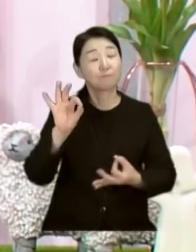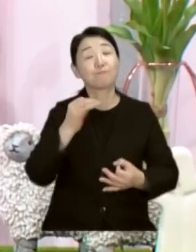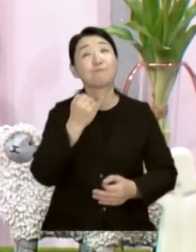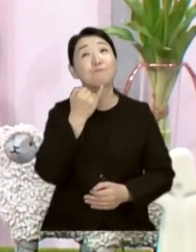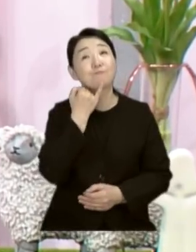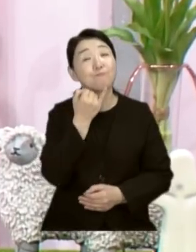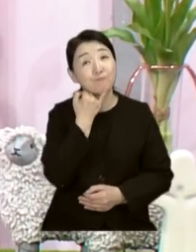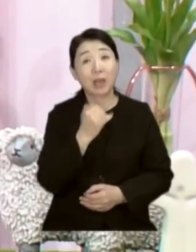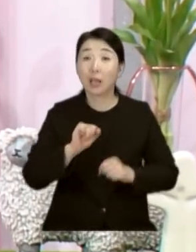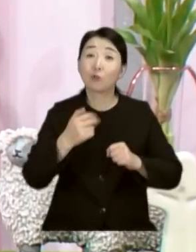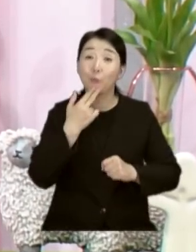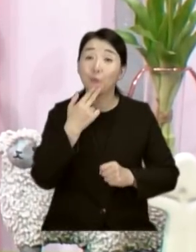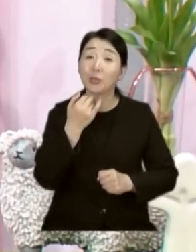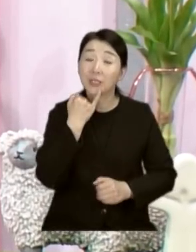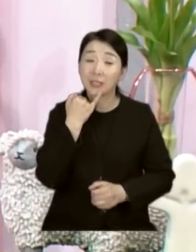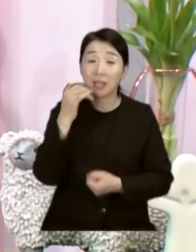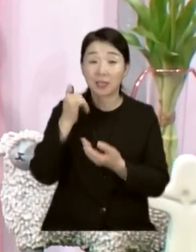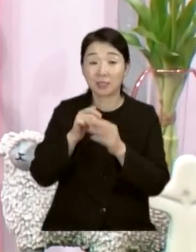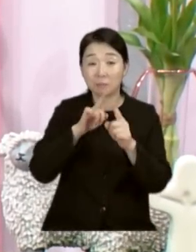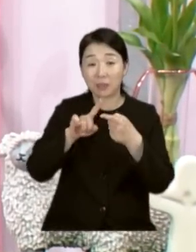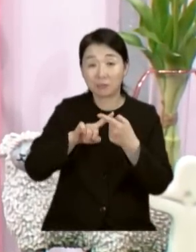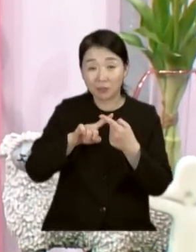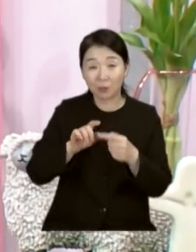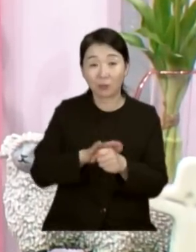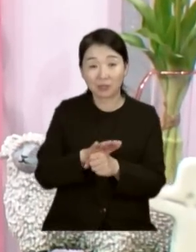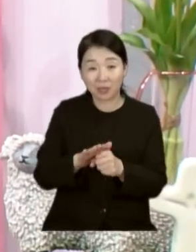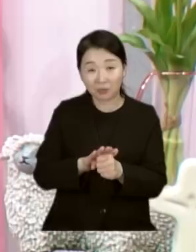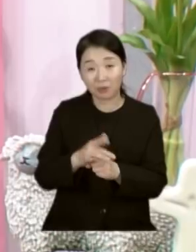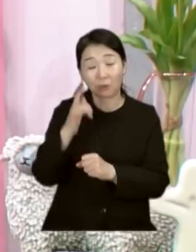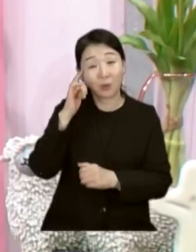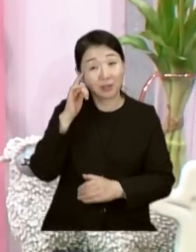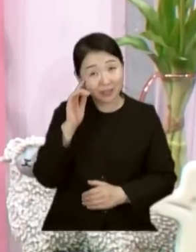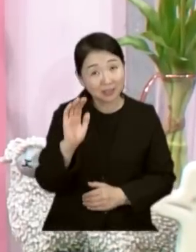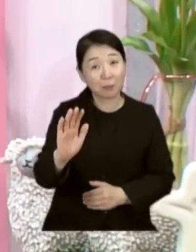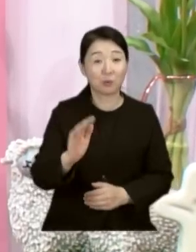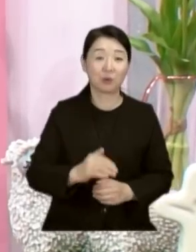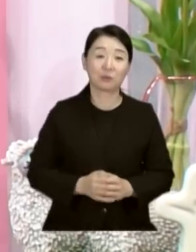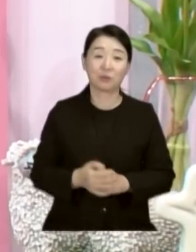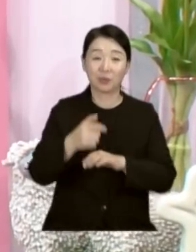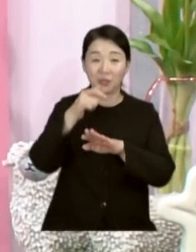하지 않아도 돼. 정말 하나님 말씀을 사랑하고